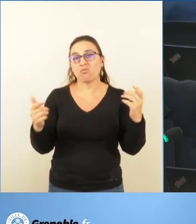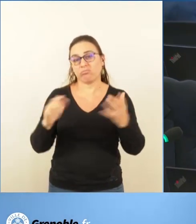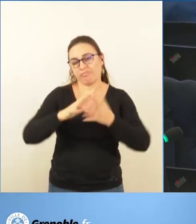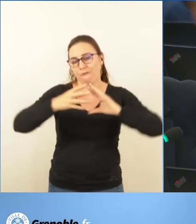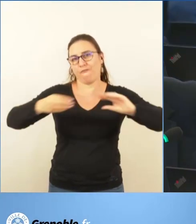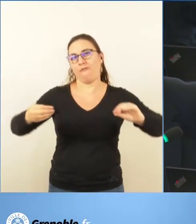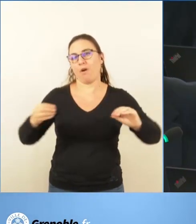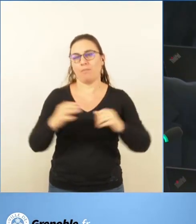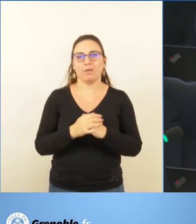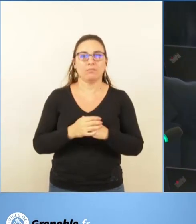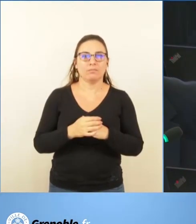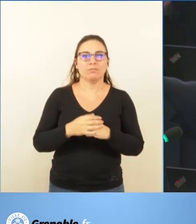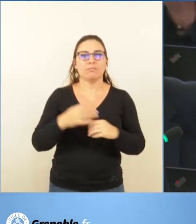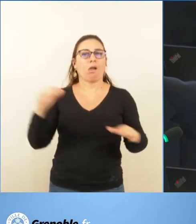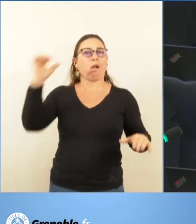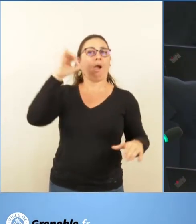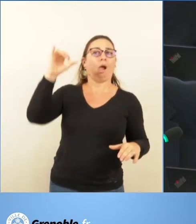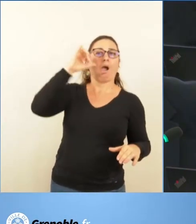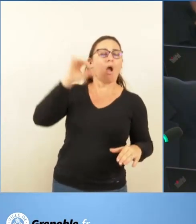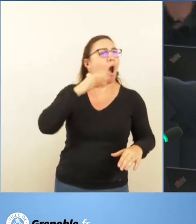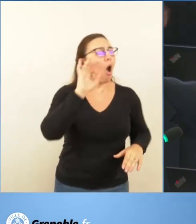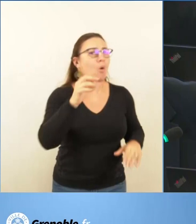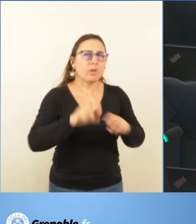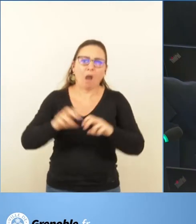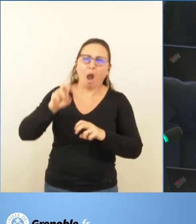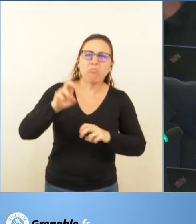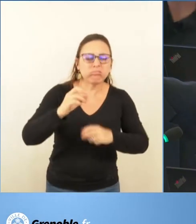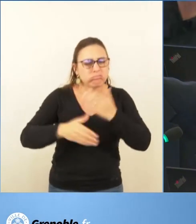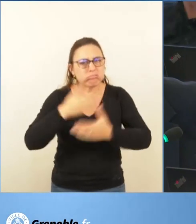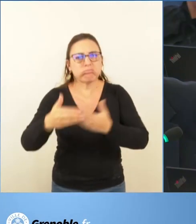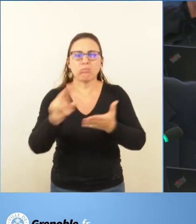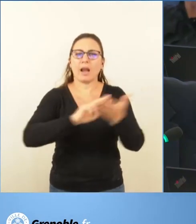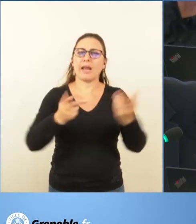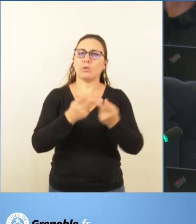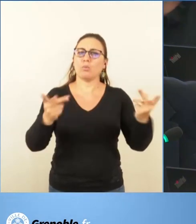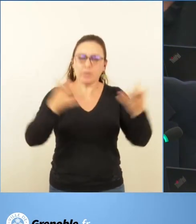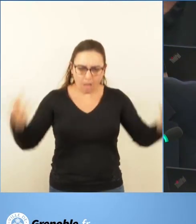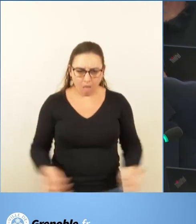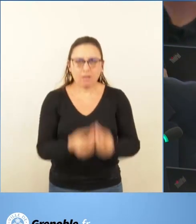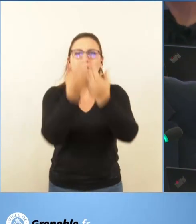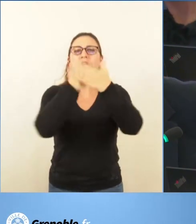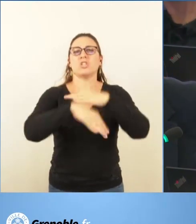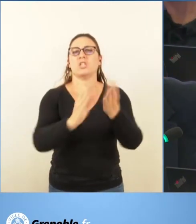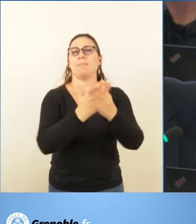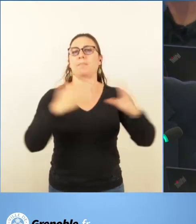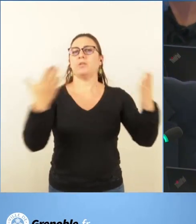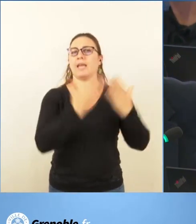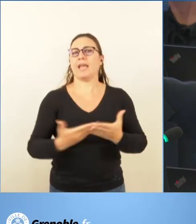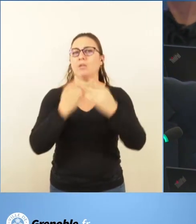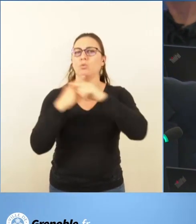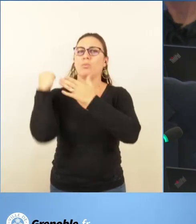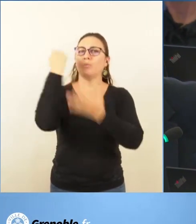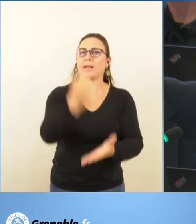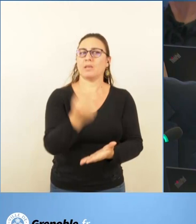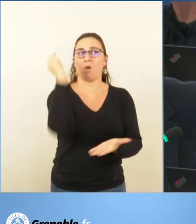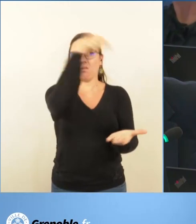désormais de nous faire croire que c'est une avancée de centraliser la lecture publique au niveau de l'actuel bibliothèque d'études et du patrimoine